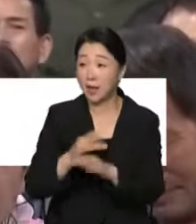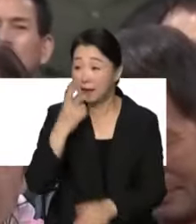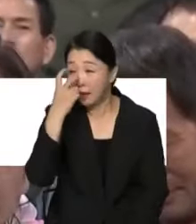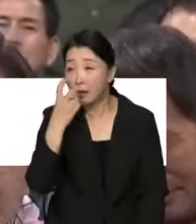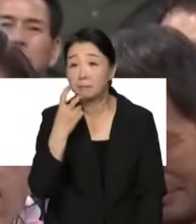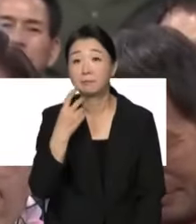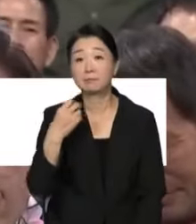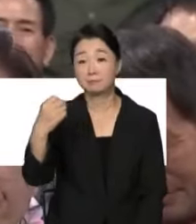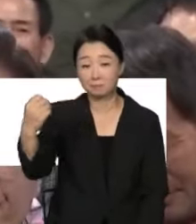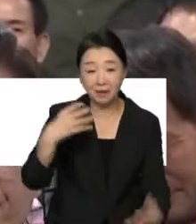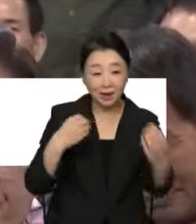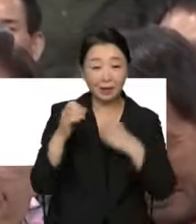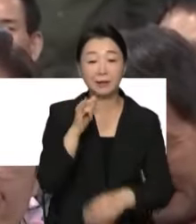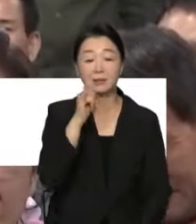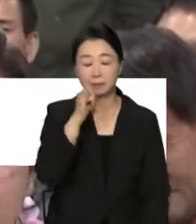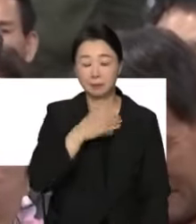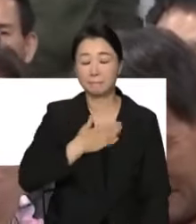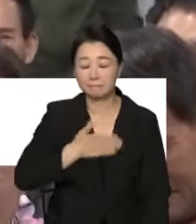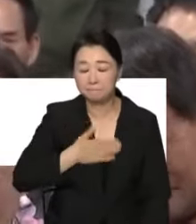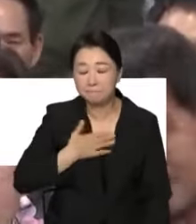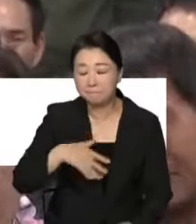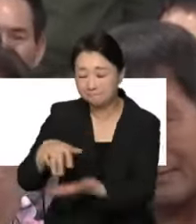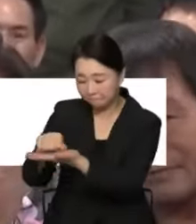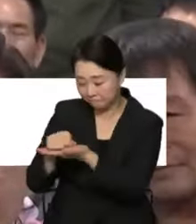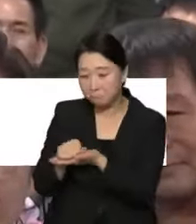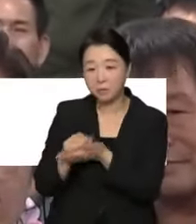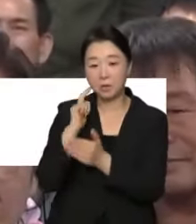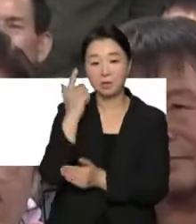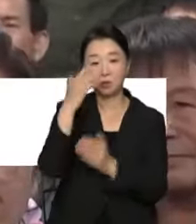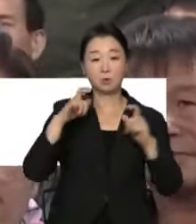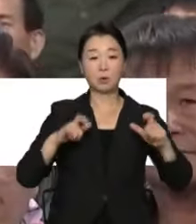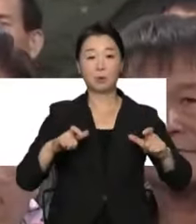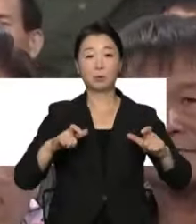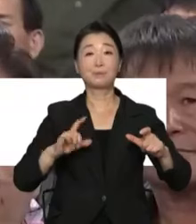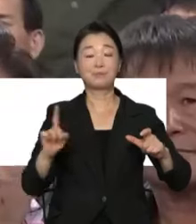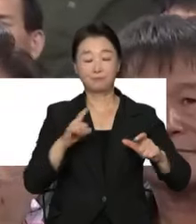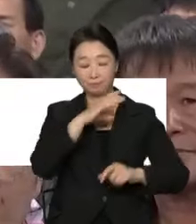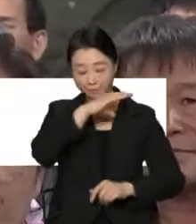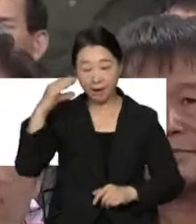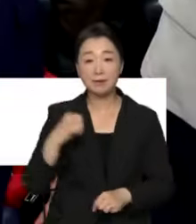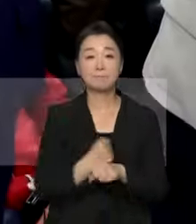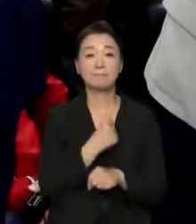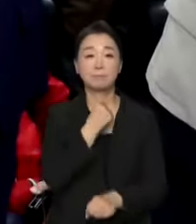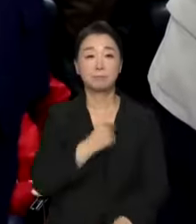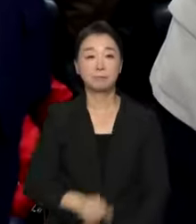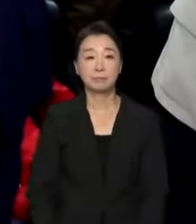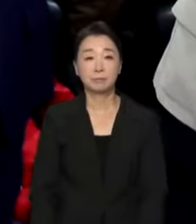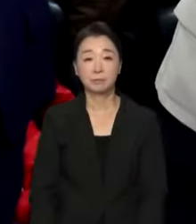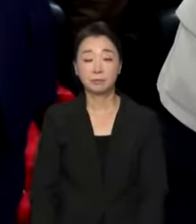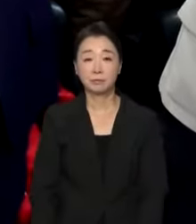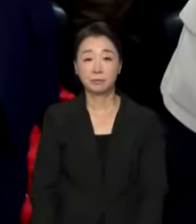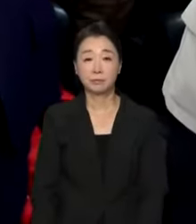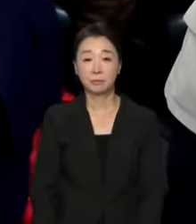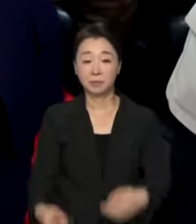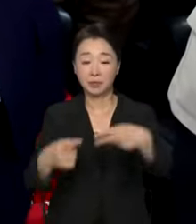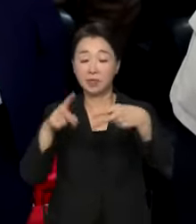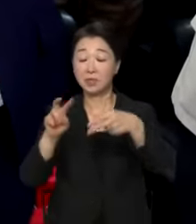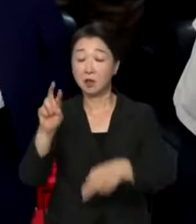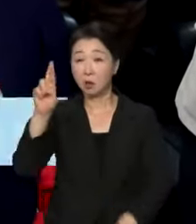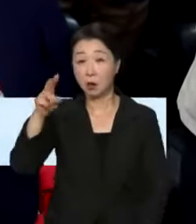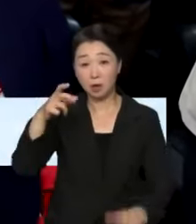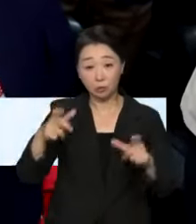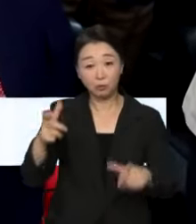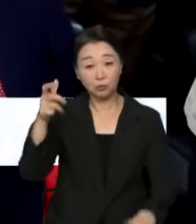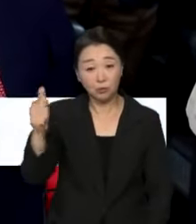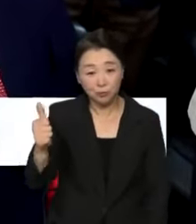하신 말씀들 바로 듣고 영광을 반드시 바로잡겠습니다. 인천 강화군수로는 과반을